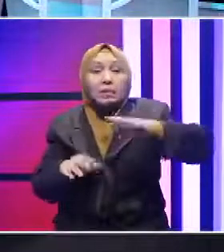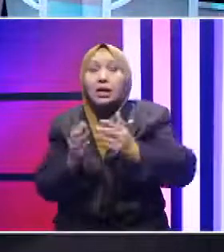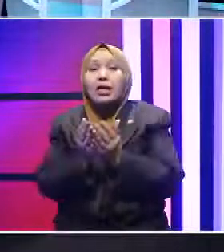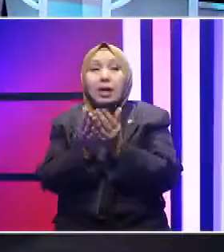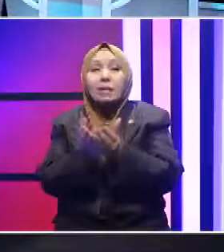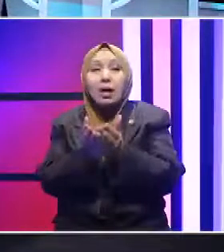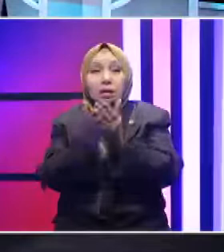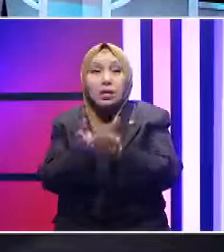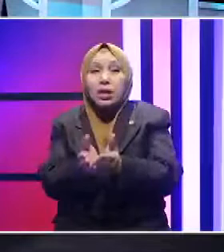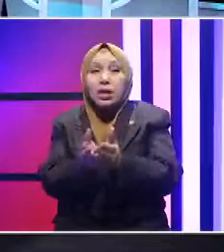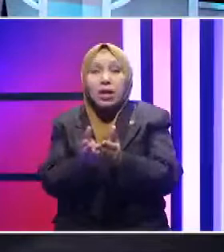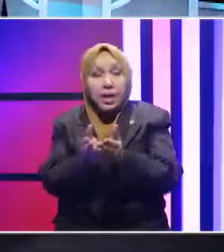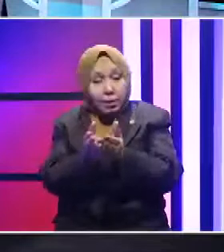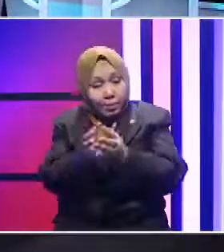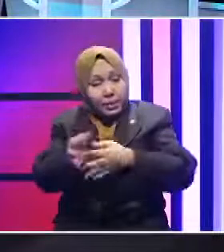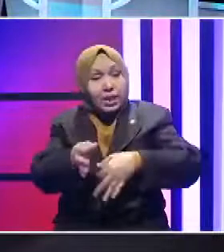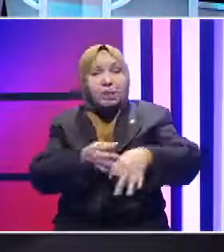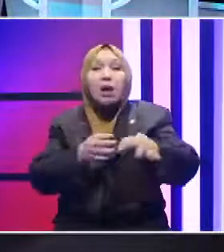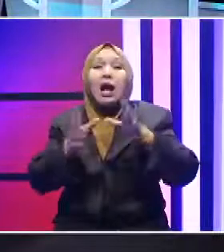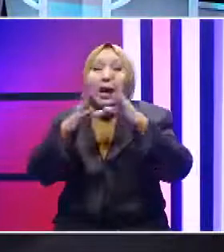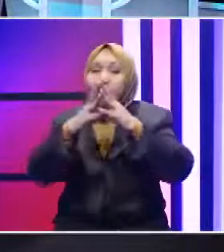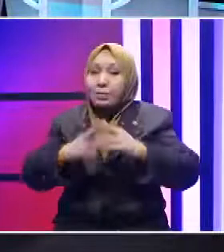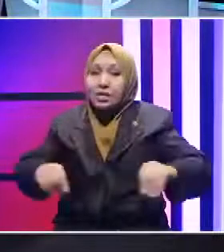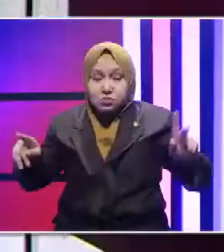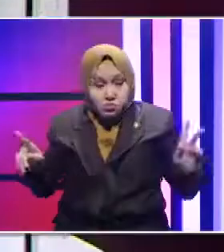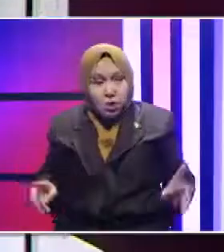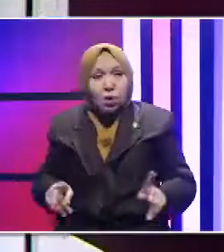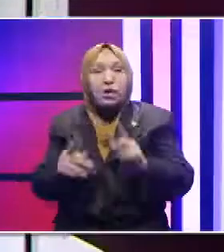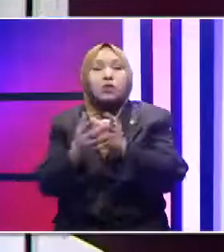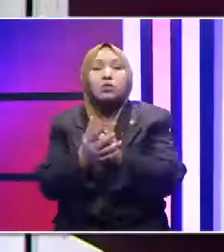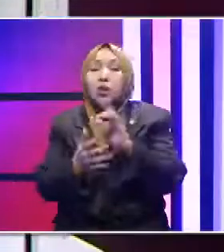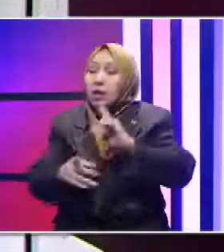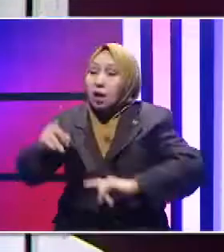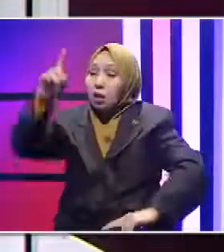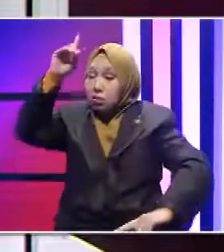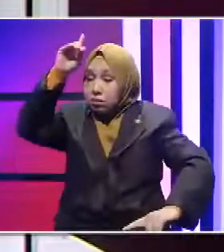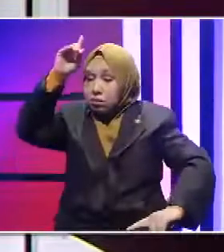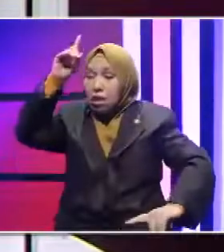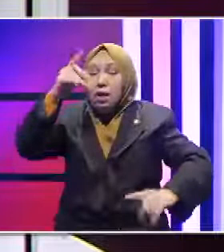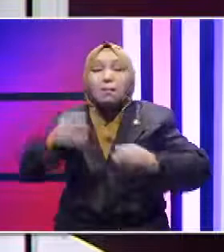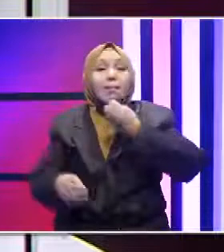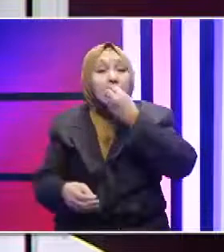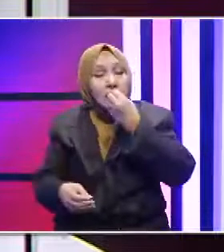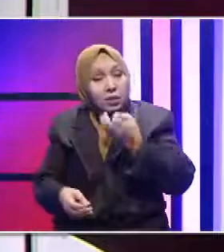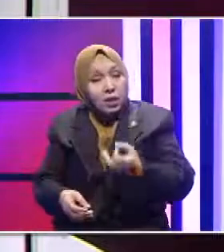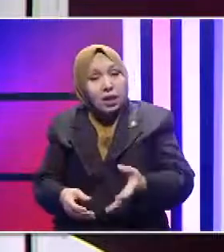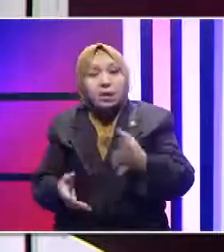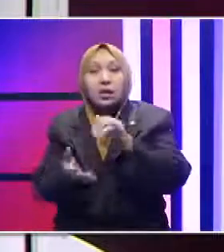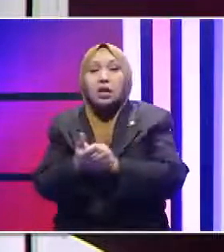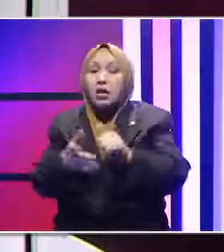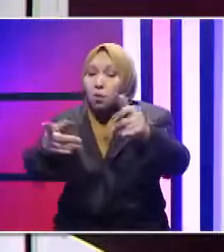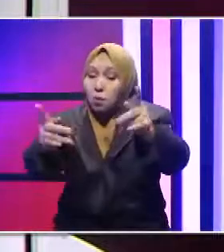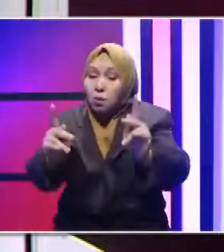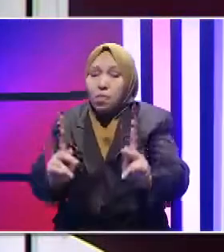boleh apa, tadabbur tak adalah. Habis dah peluang itu. Dan Allah menyatakan wa idzal quburu bu'thirat, iaitu